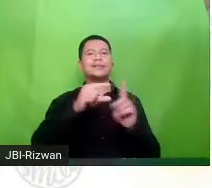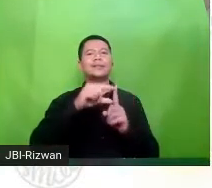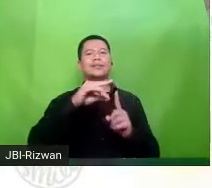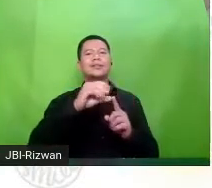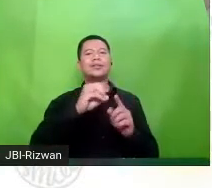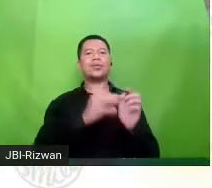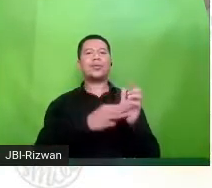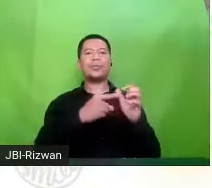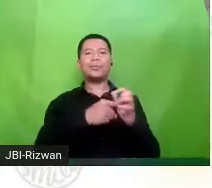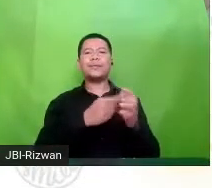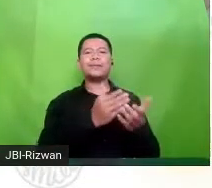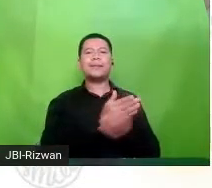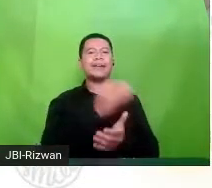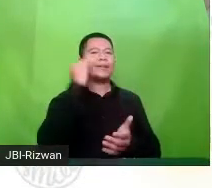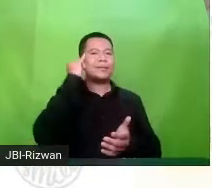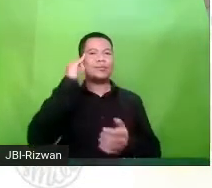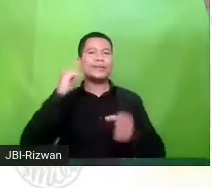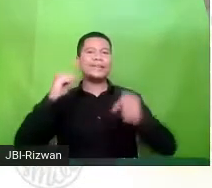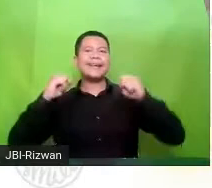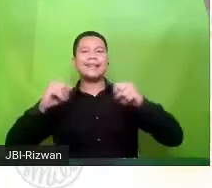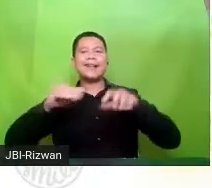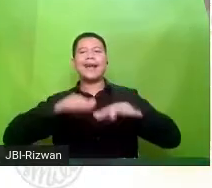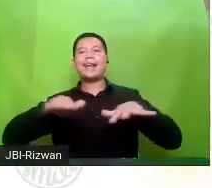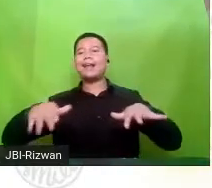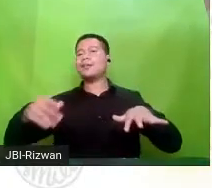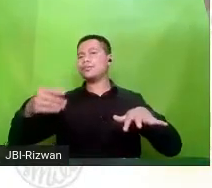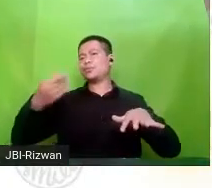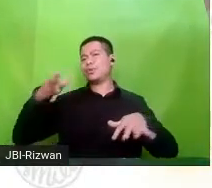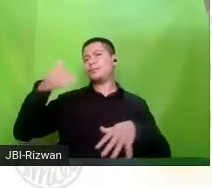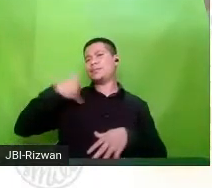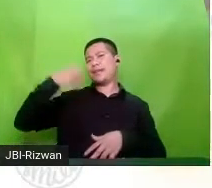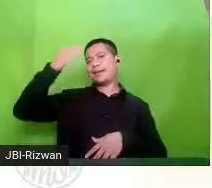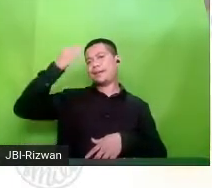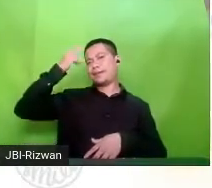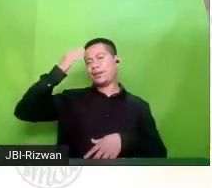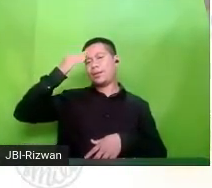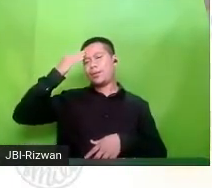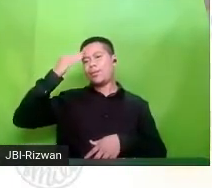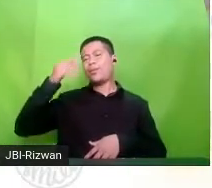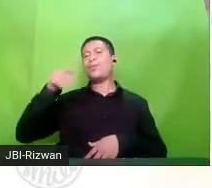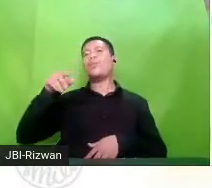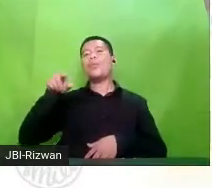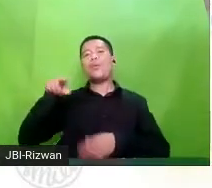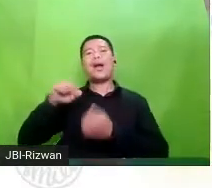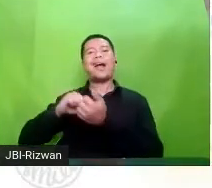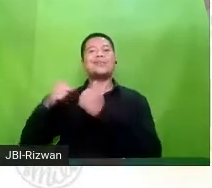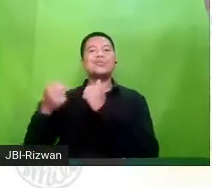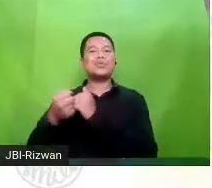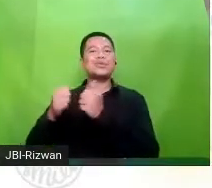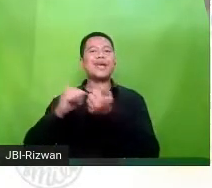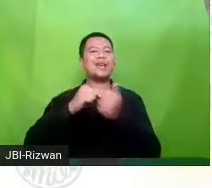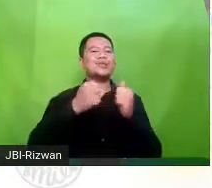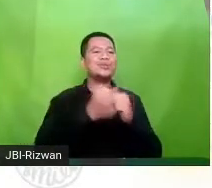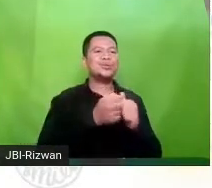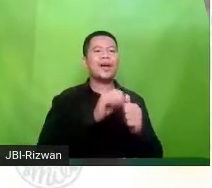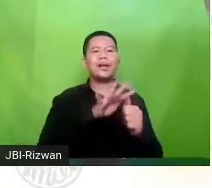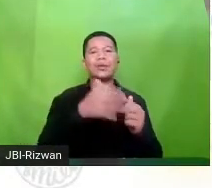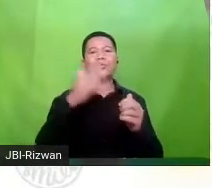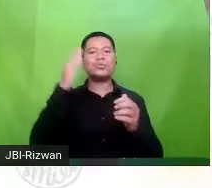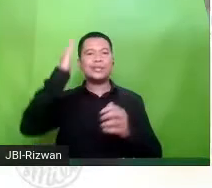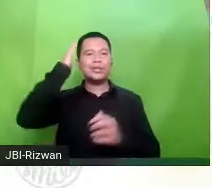anak, sudah bisa kita kenali bahwa kasus-kasus tersebut atau sindrom-sindrom